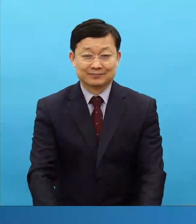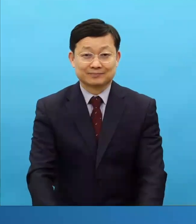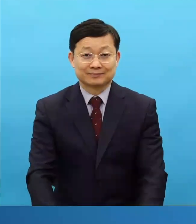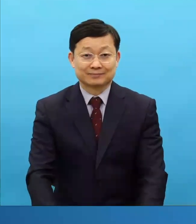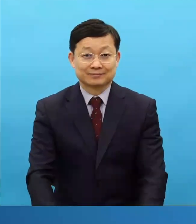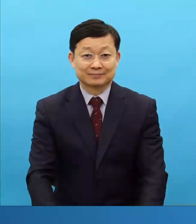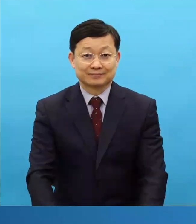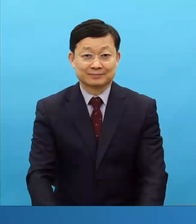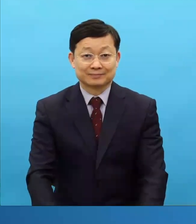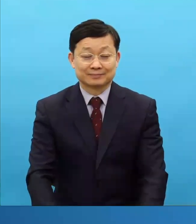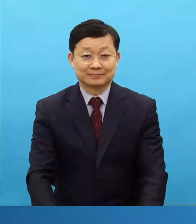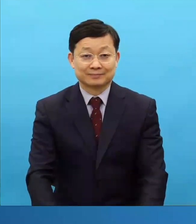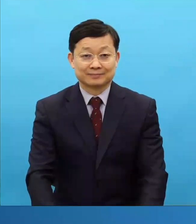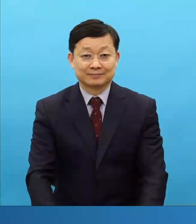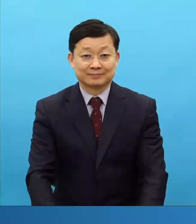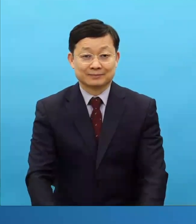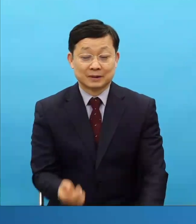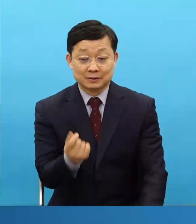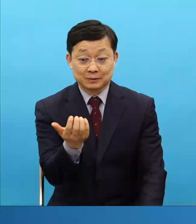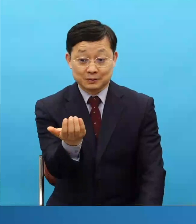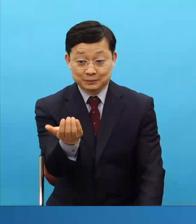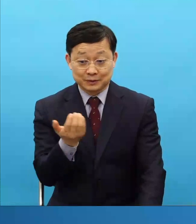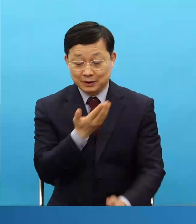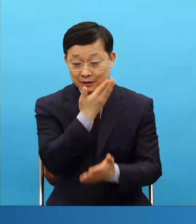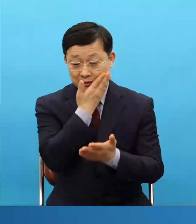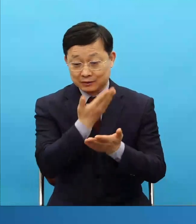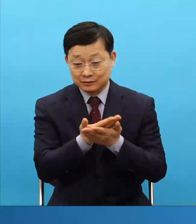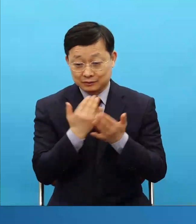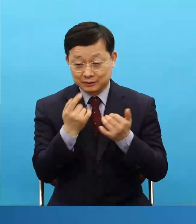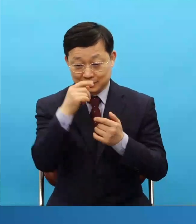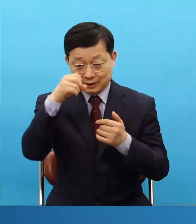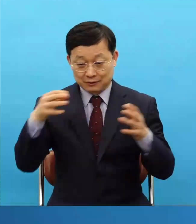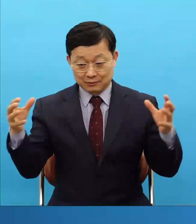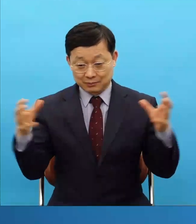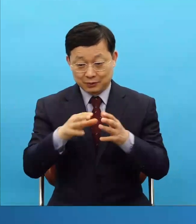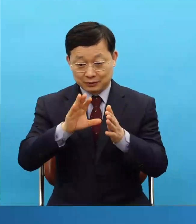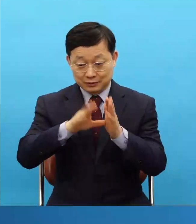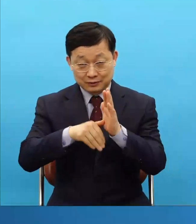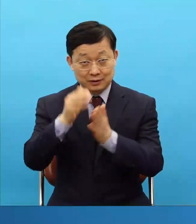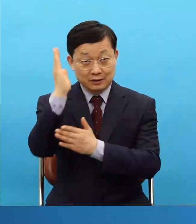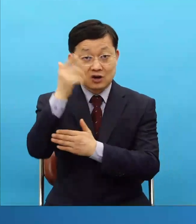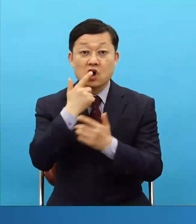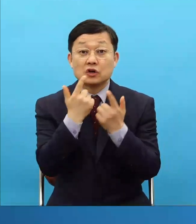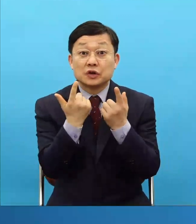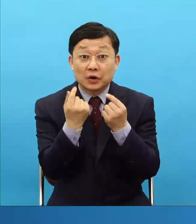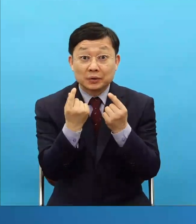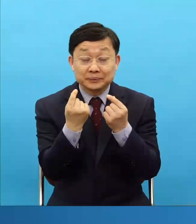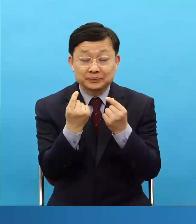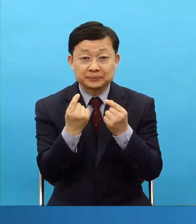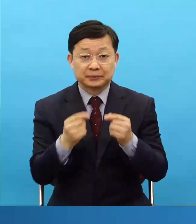아까 우리 중대원 모였을 때 얘기했습니다. As you met me earlier, I said